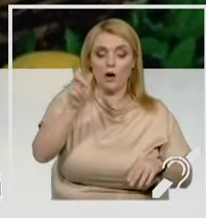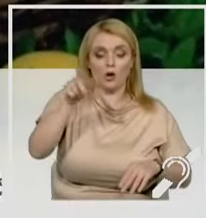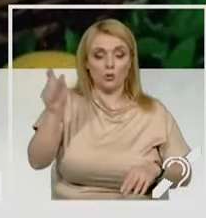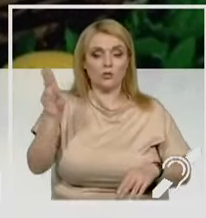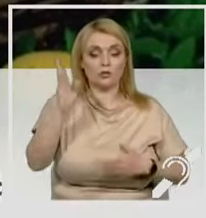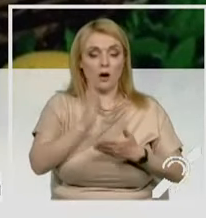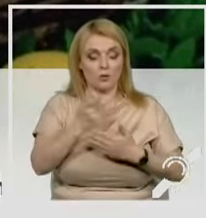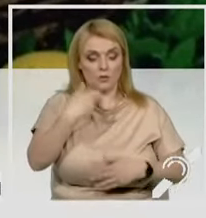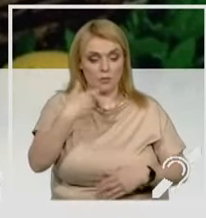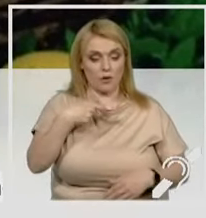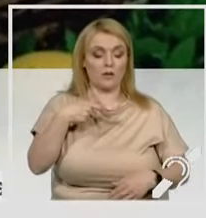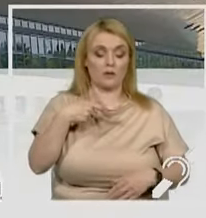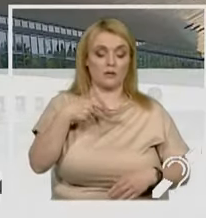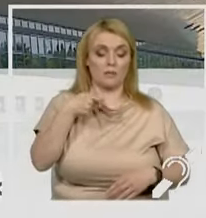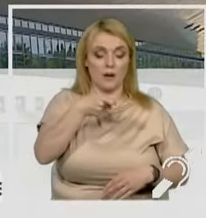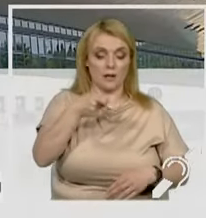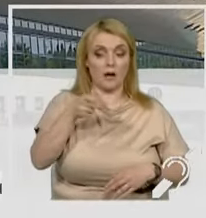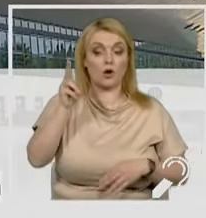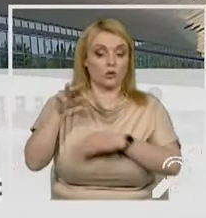zonele aglomerate.